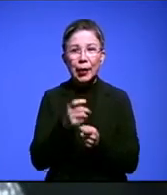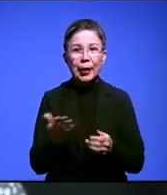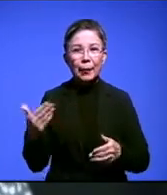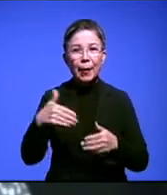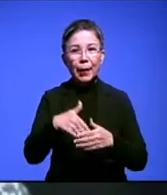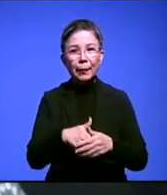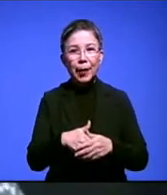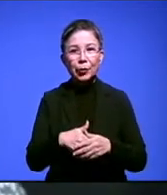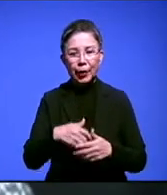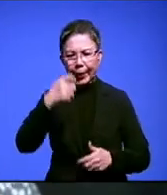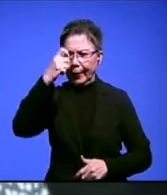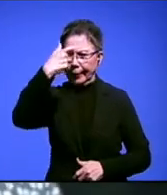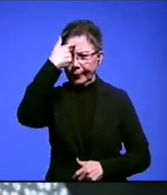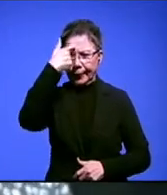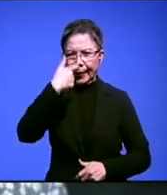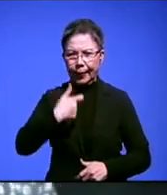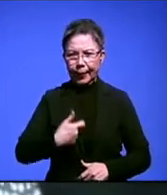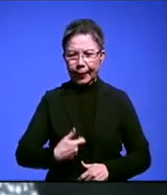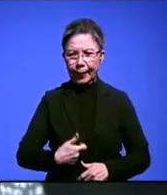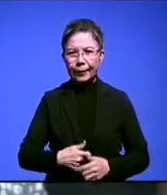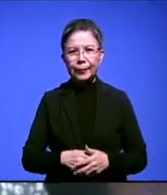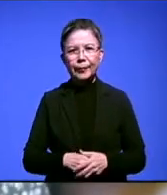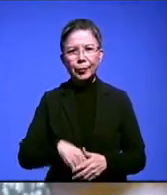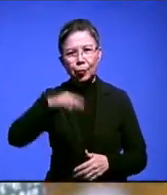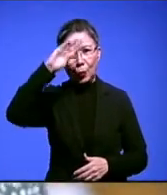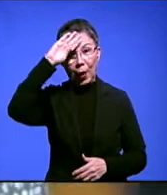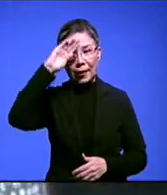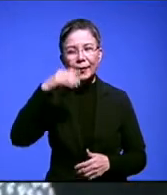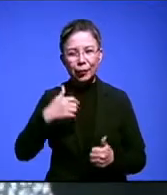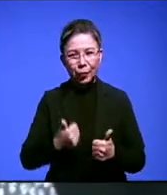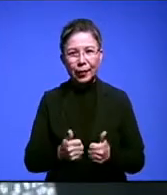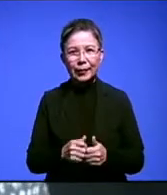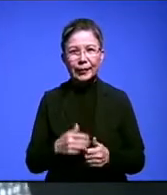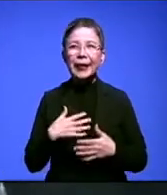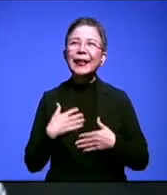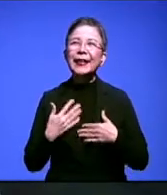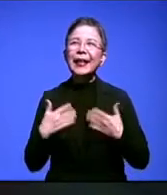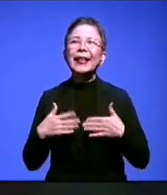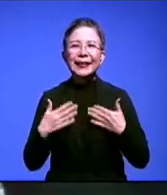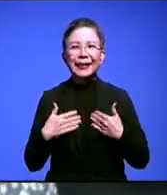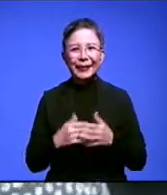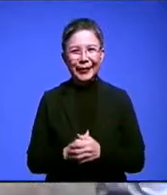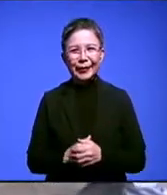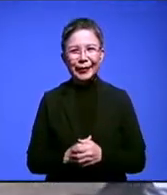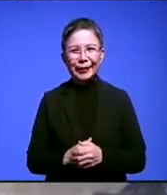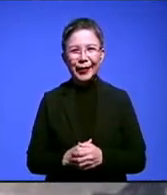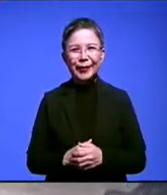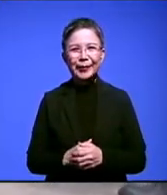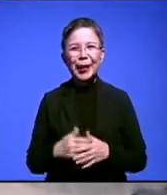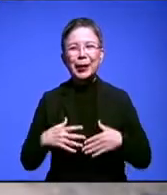kita dicek juga untuk panas tubuh kita. Jadi kita merasa nggak takut lagi masuk mal, Pak.